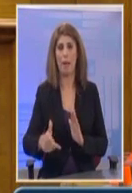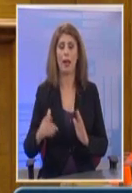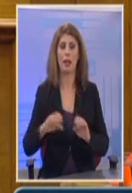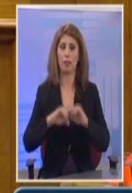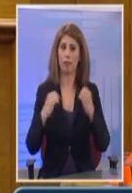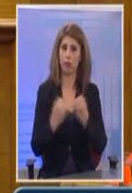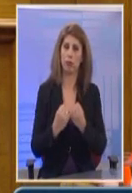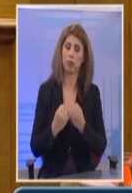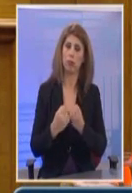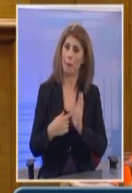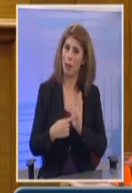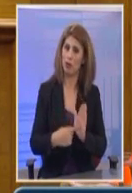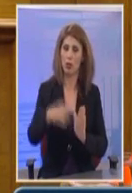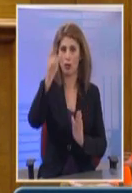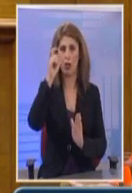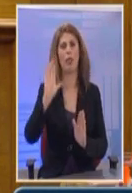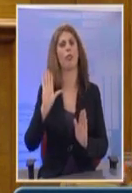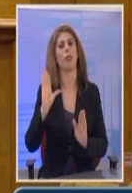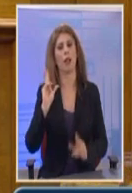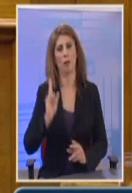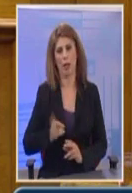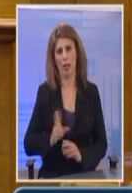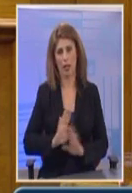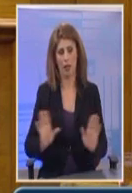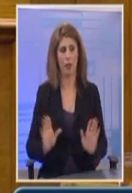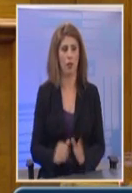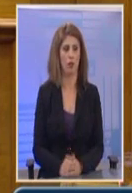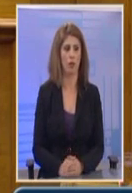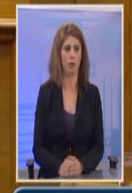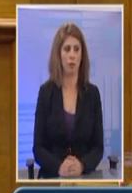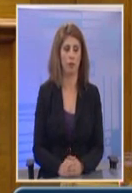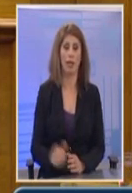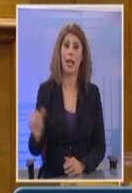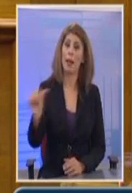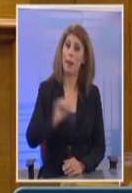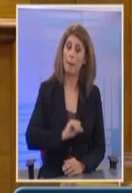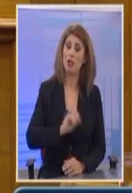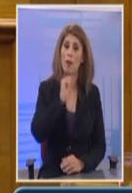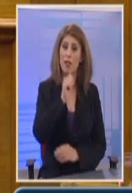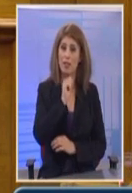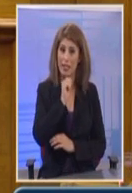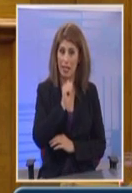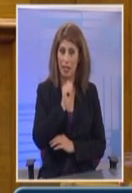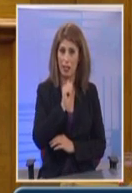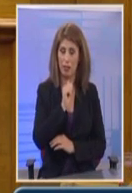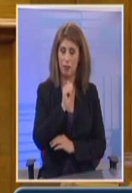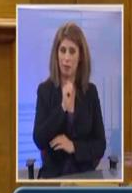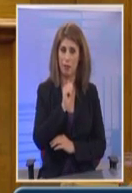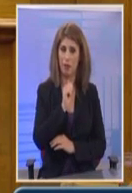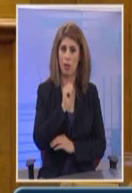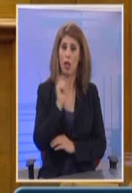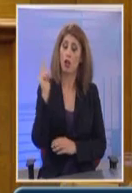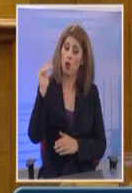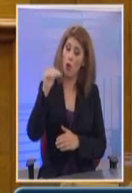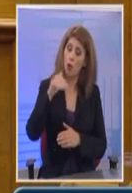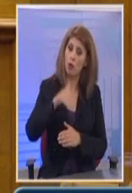Τουρκία δεν διατρέχουμε κανένα κίνδυνο. Επιστρέψατε από τις Βρυξέλλες και όλη τη